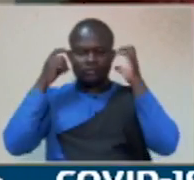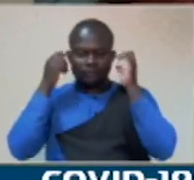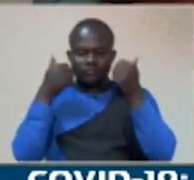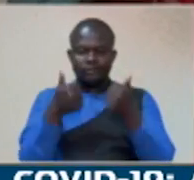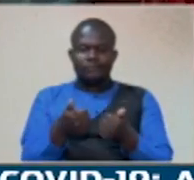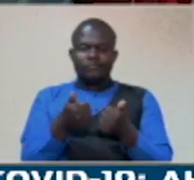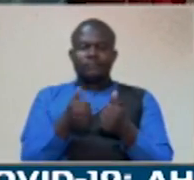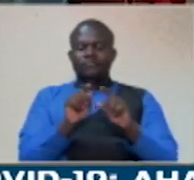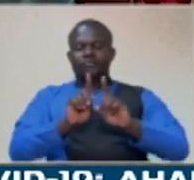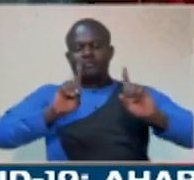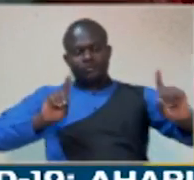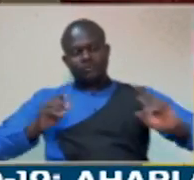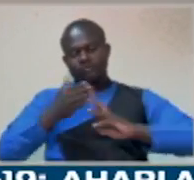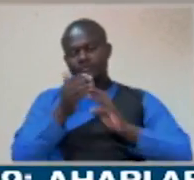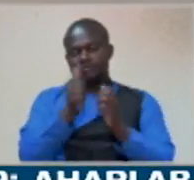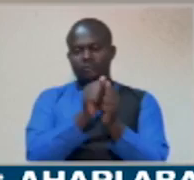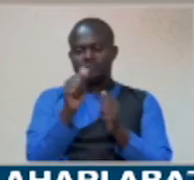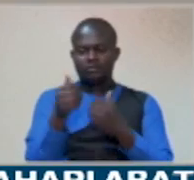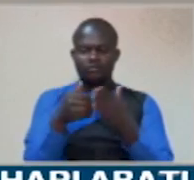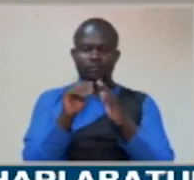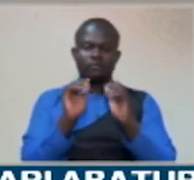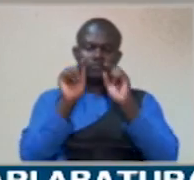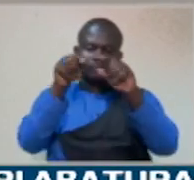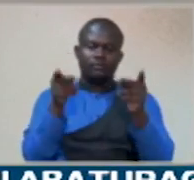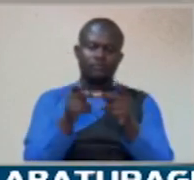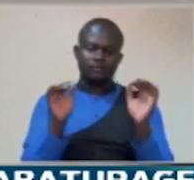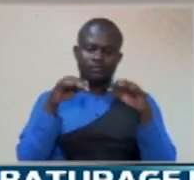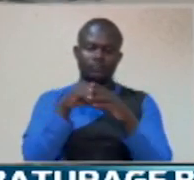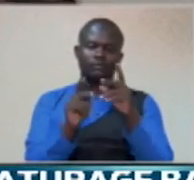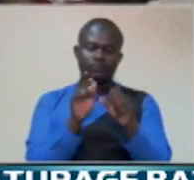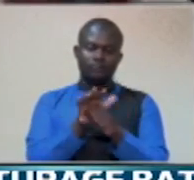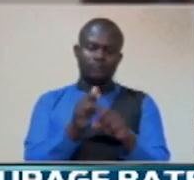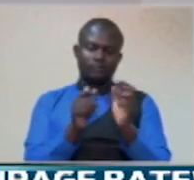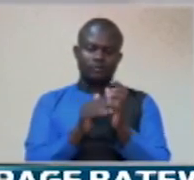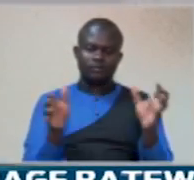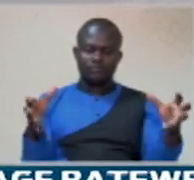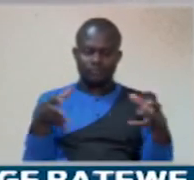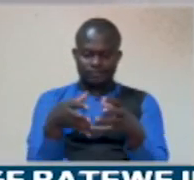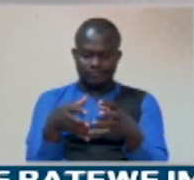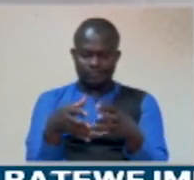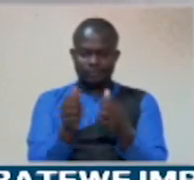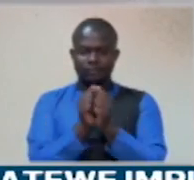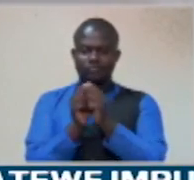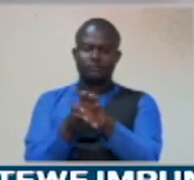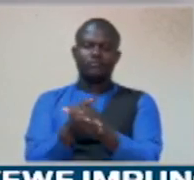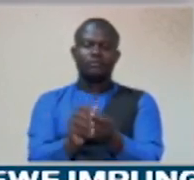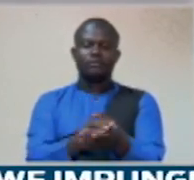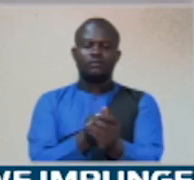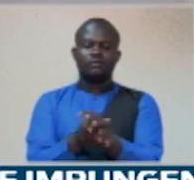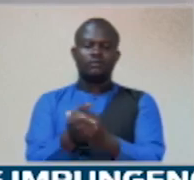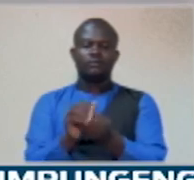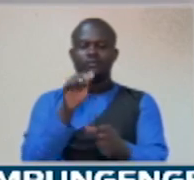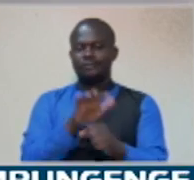agapfukamunwa, gusiga intera hagati ye n'abandi, kwirinda kujya ahateraniye abantu benshi kandi hafunganye, no gukaraba intoki